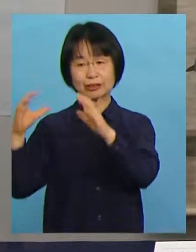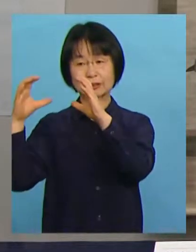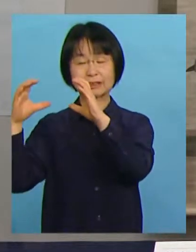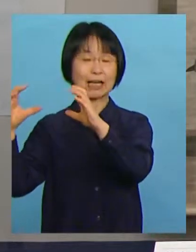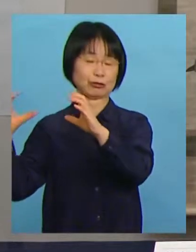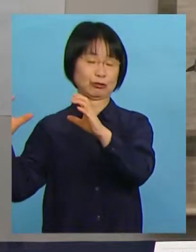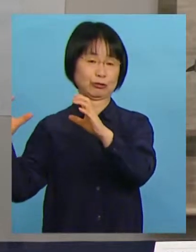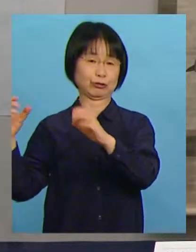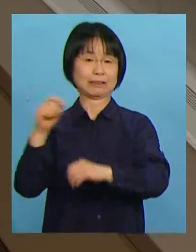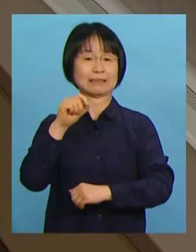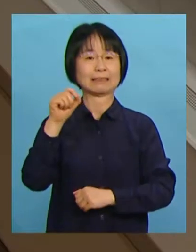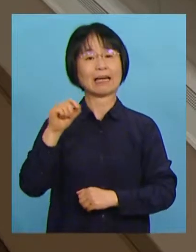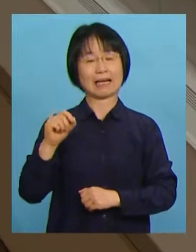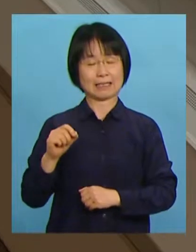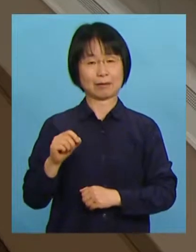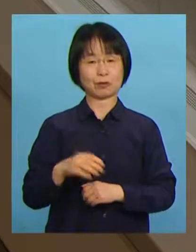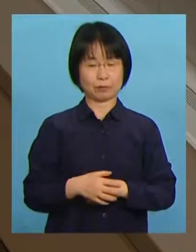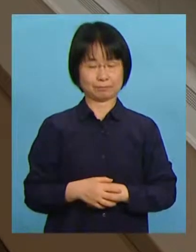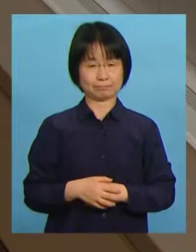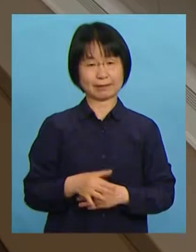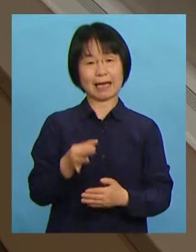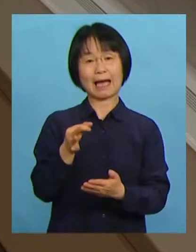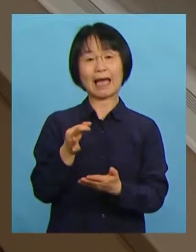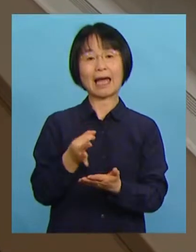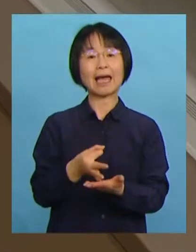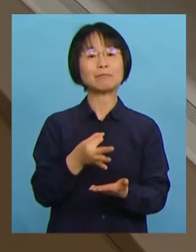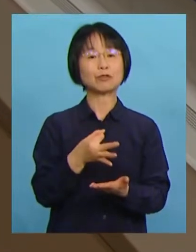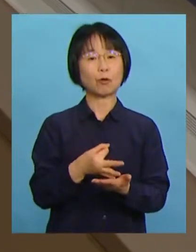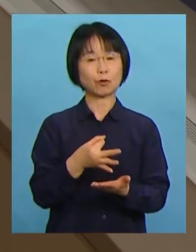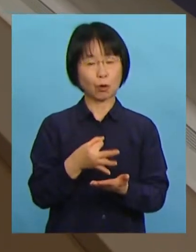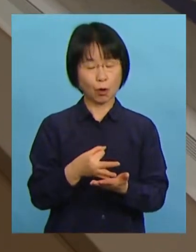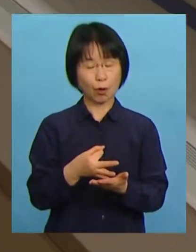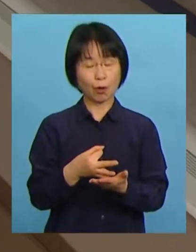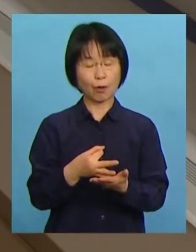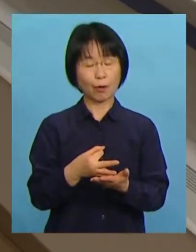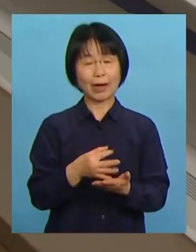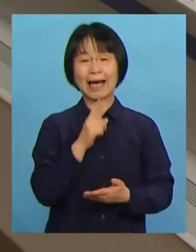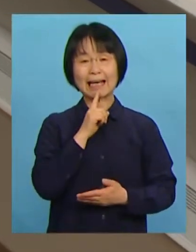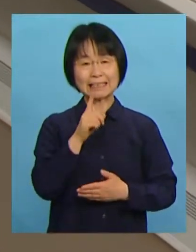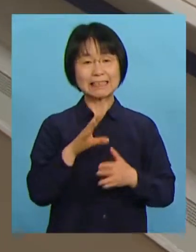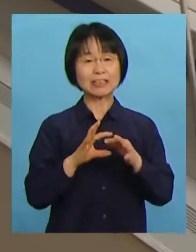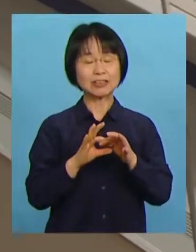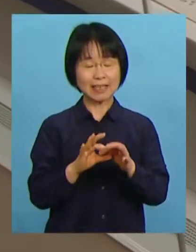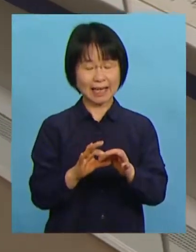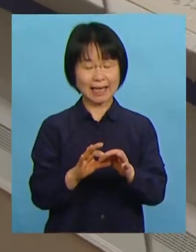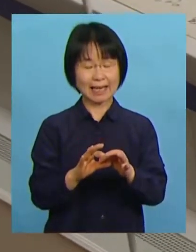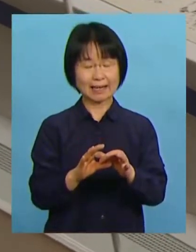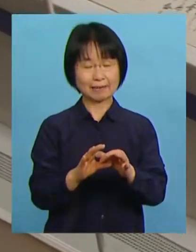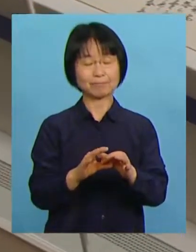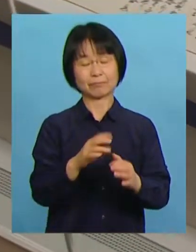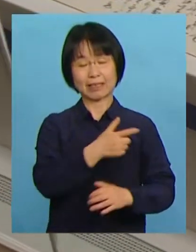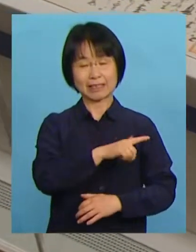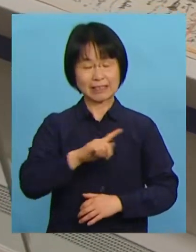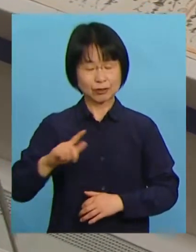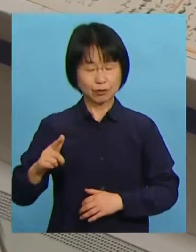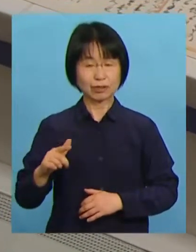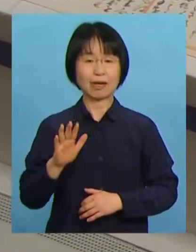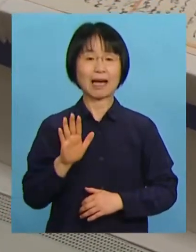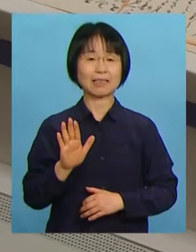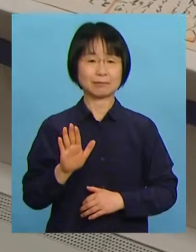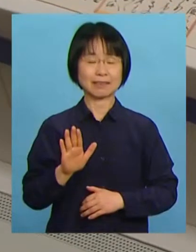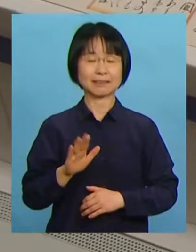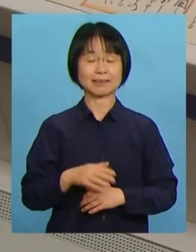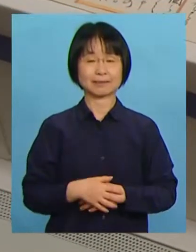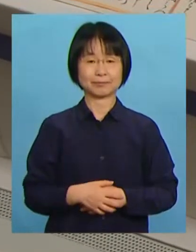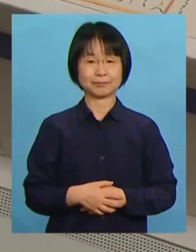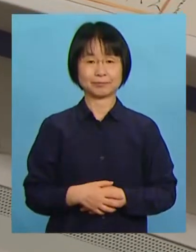であったり、あるいはエピソードという形で口伝えで伝わってきているものだと、さまざまな形のものがあ